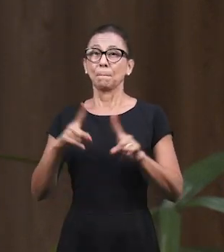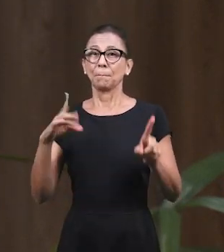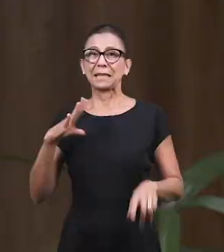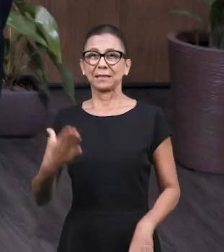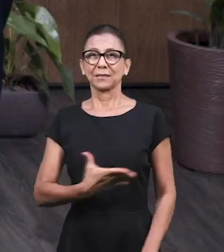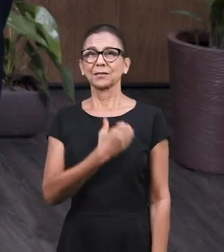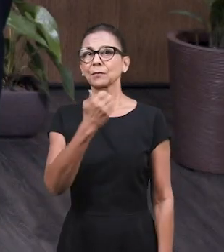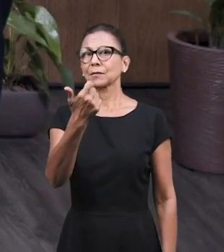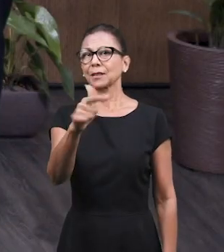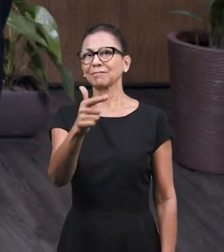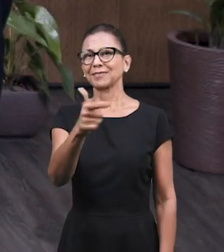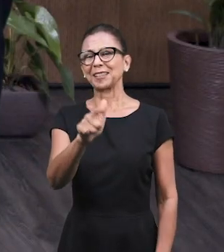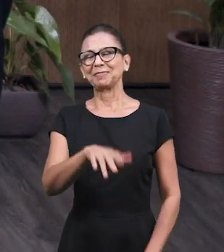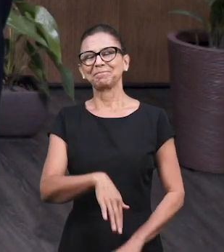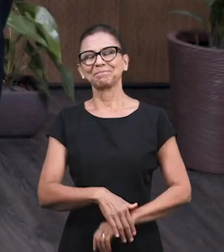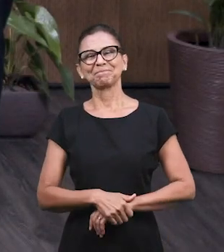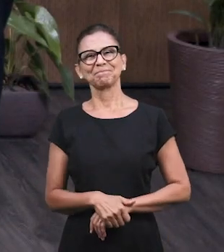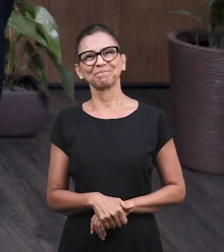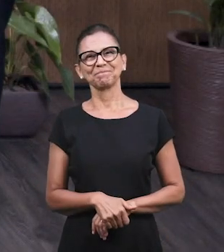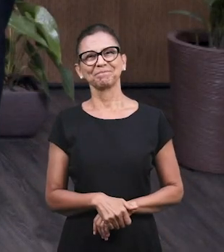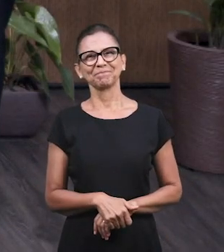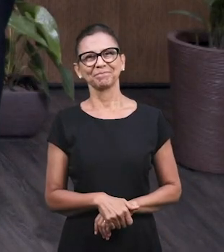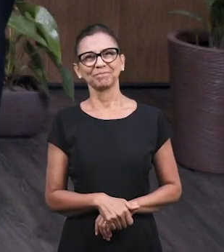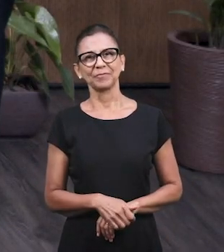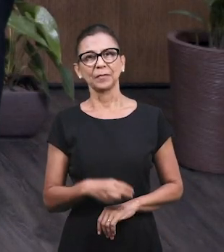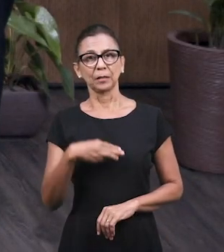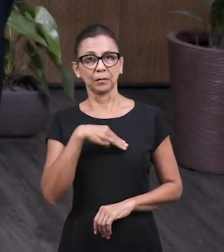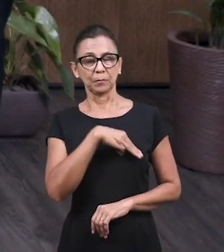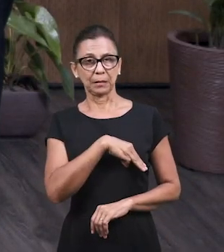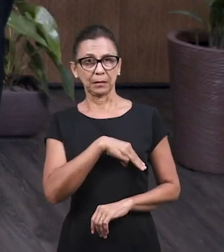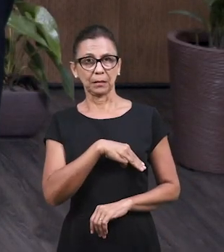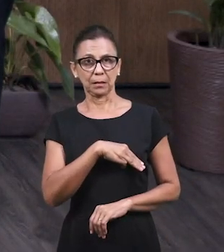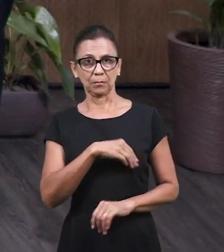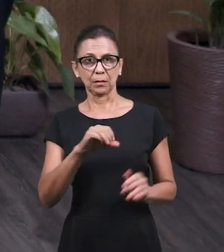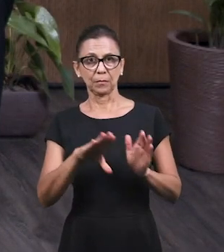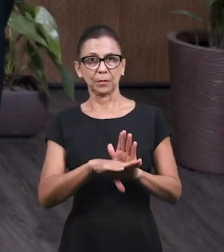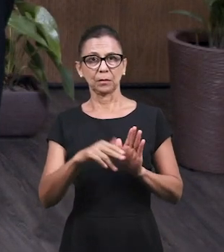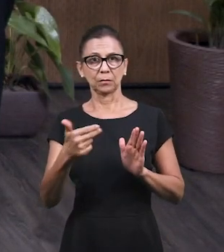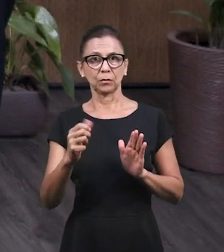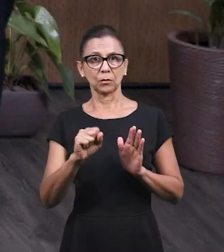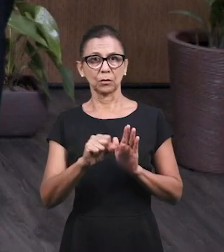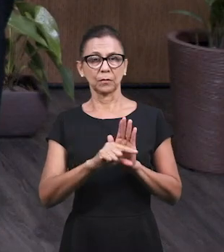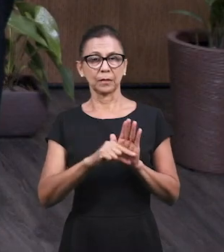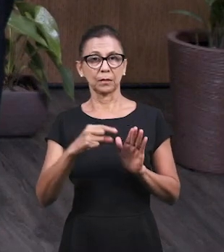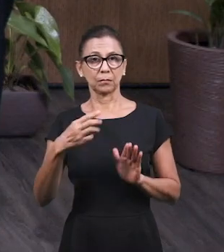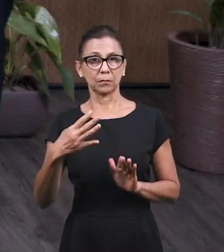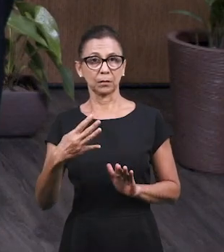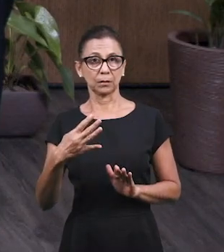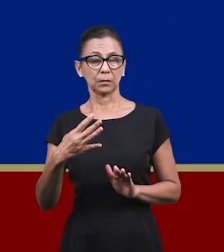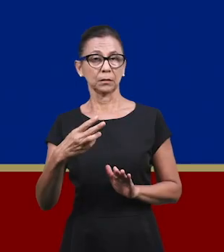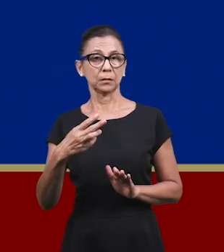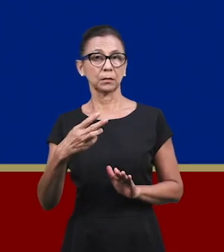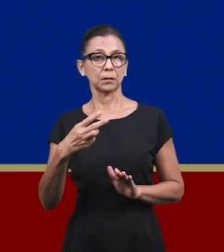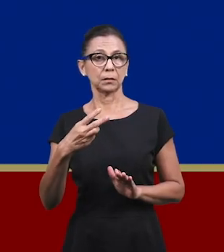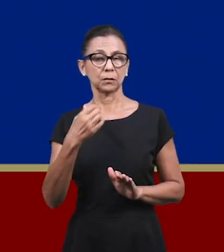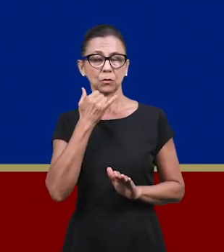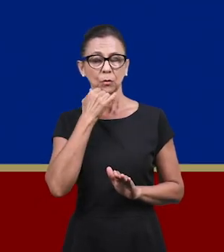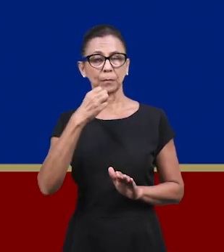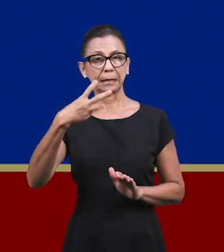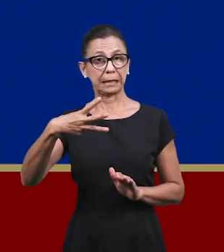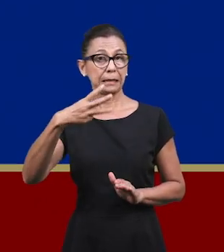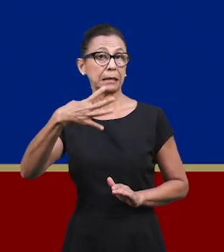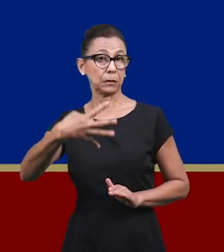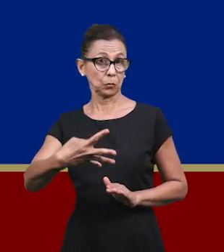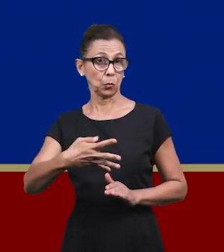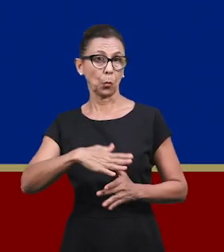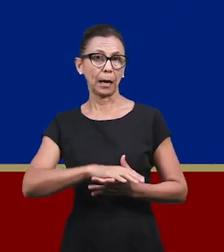religion, mais n'a pas le salut. Et le texte, c'est Jean de Matthieu 18, 34. Il est très clair sur cela.